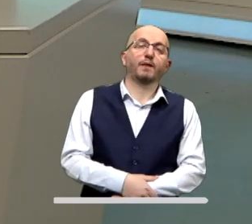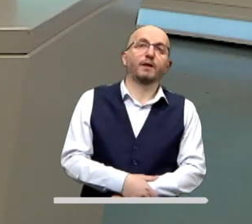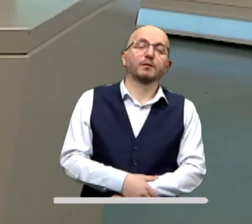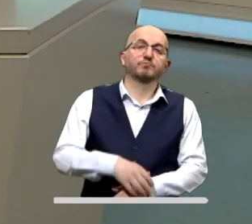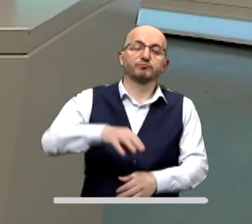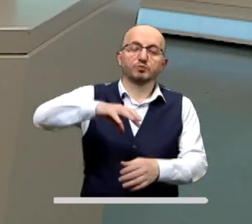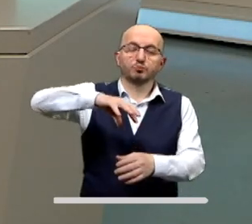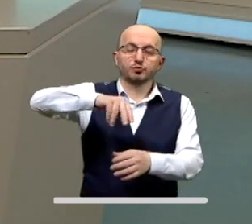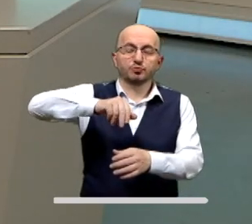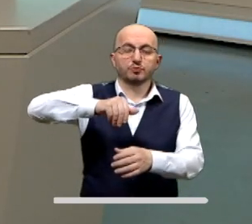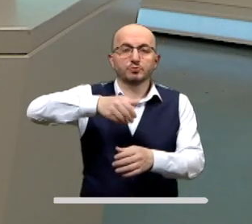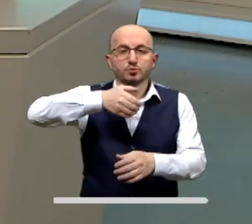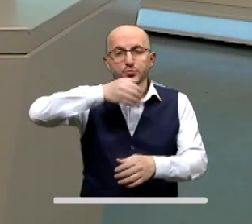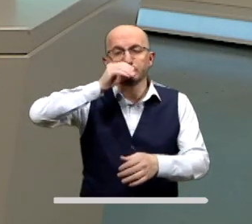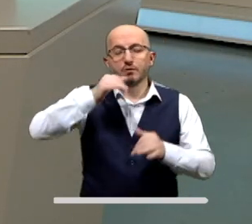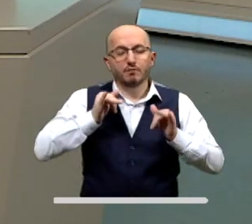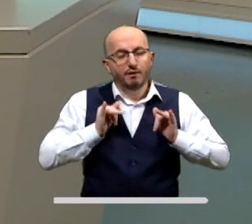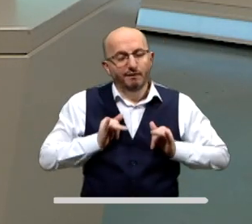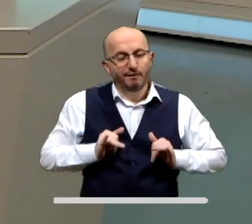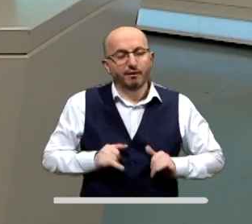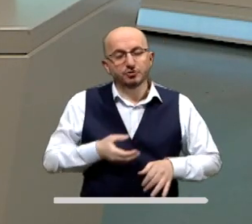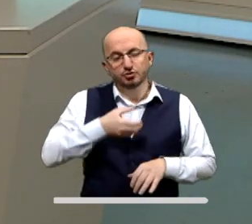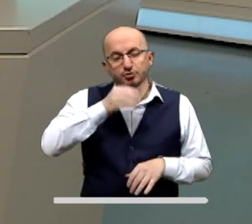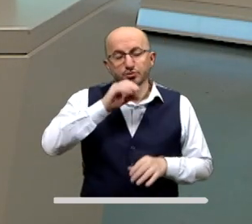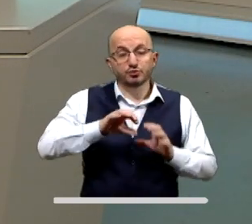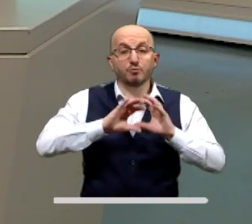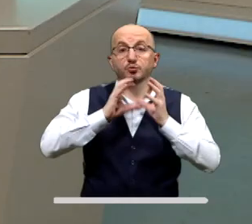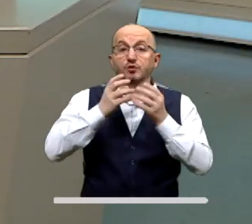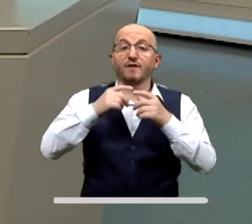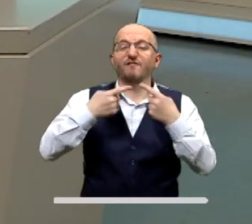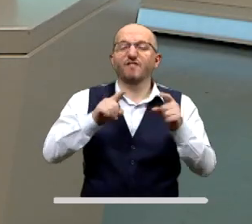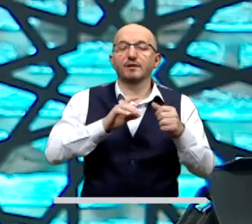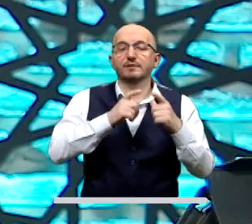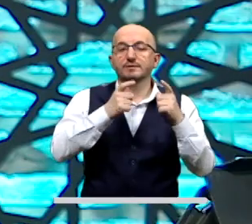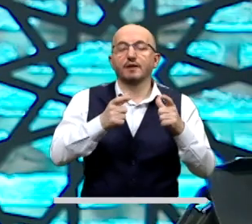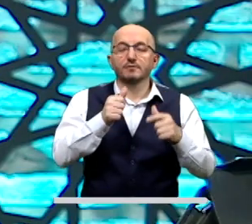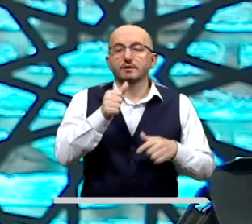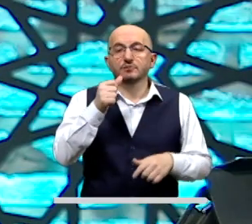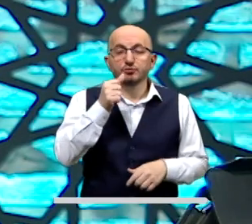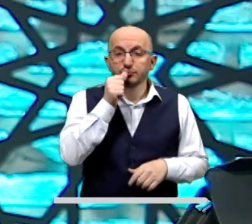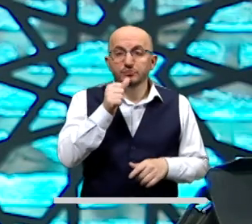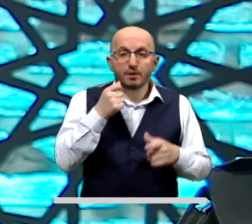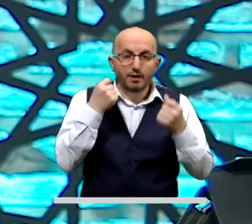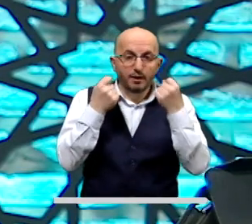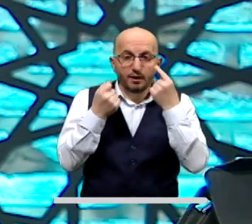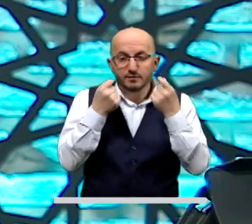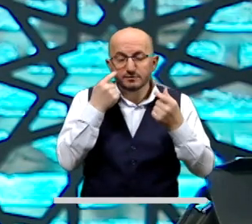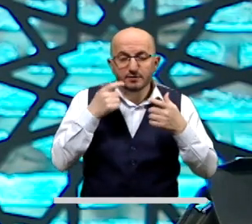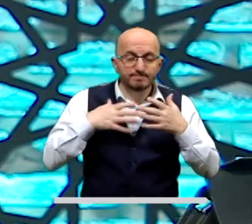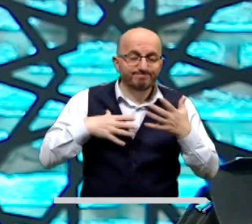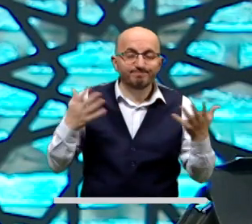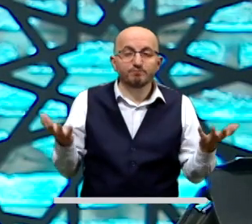musluğumuzu açıp Suyu çok rahat bir şekilde akıtabiliyoruz ama dünyanın öbür tarafında Suya Hasret Nice insanlar var